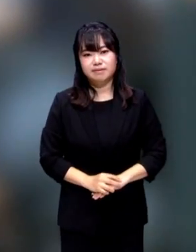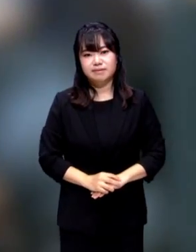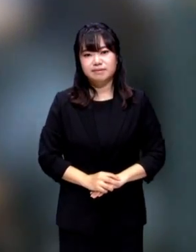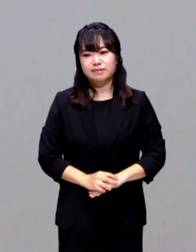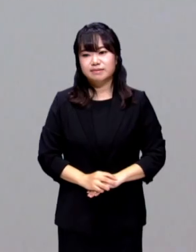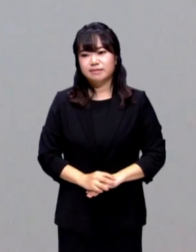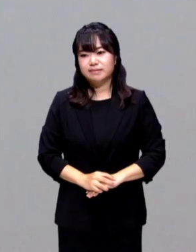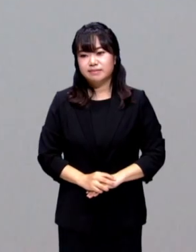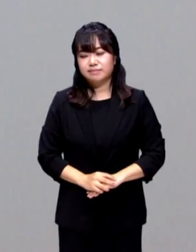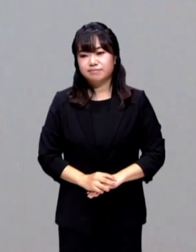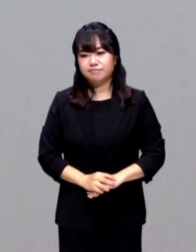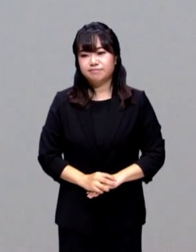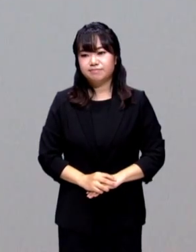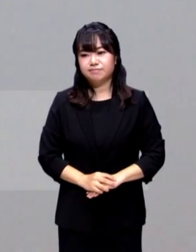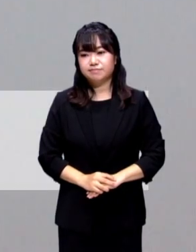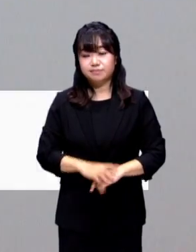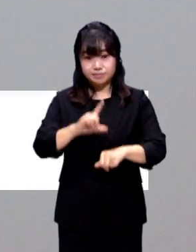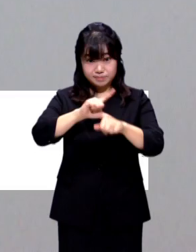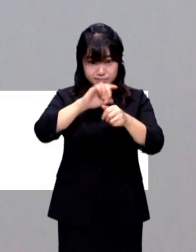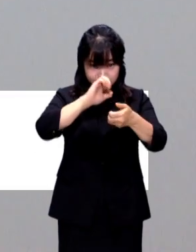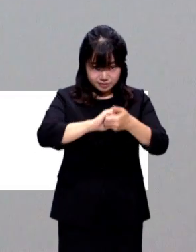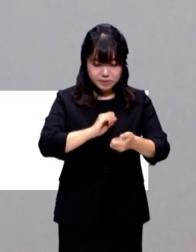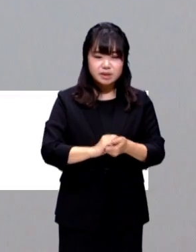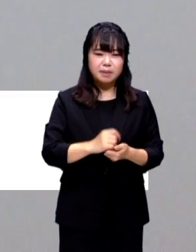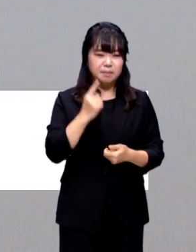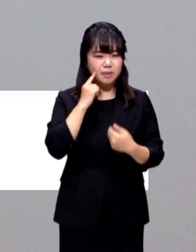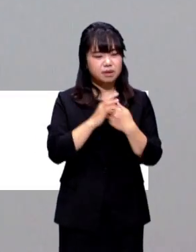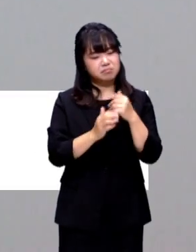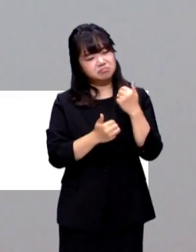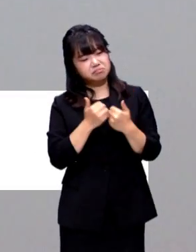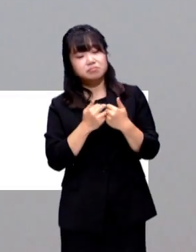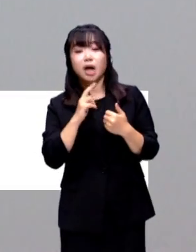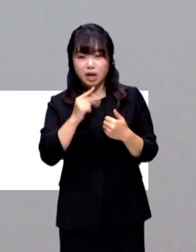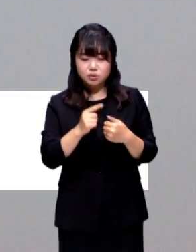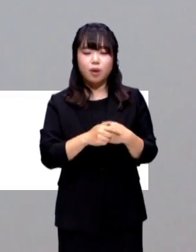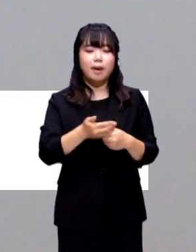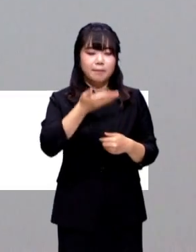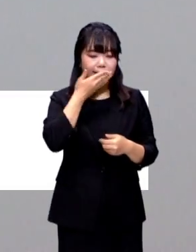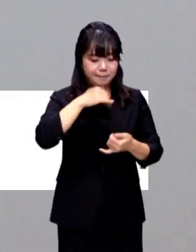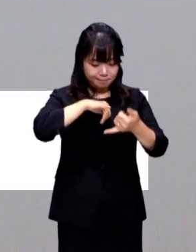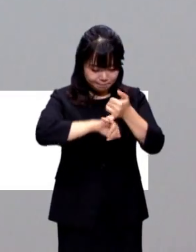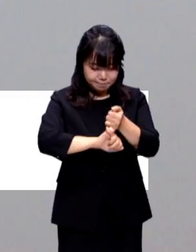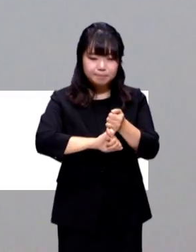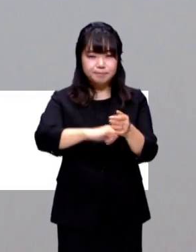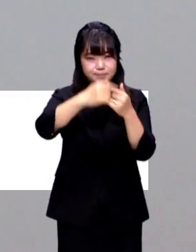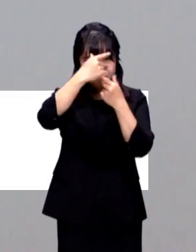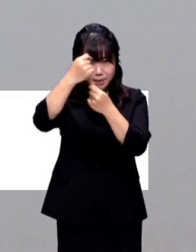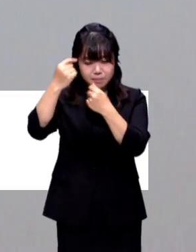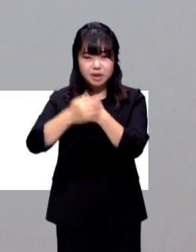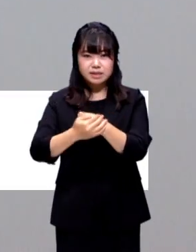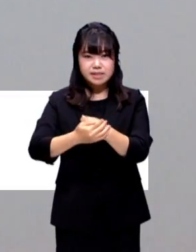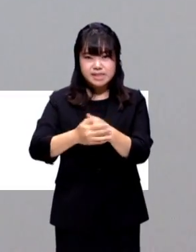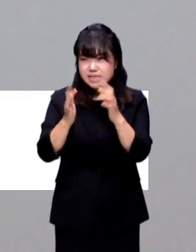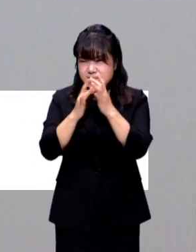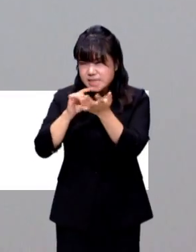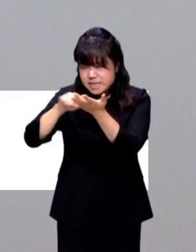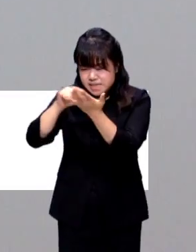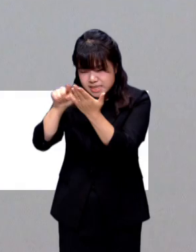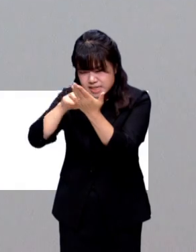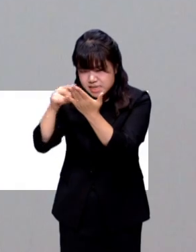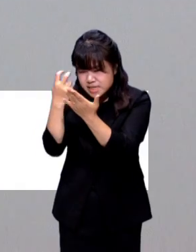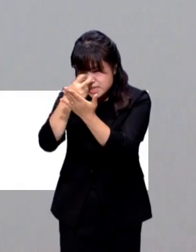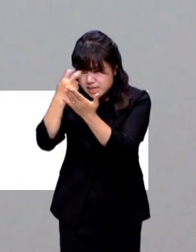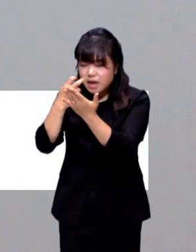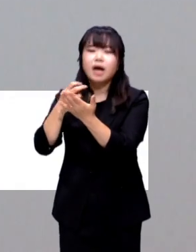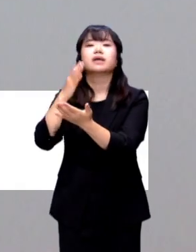됩니다. 그래서 정해진 시간에 입맛이 없더라도 식사를 규칙적으로 하고 자료를 너무 지나치게 찾아보느라 밤에 못 잔다던가